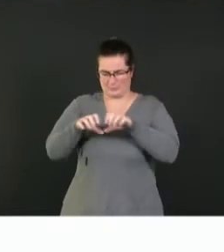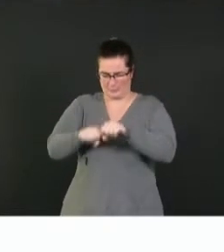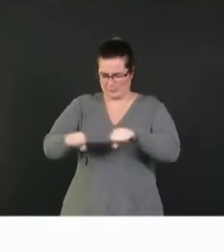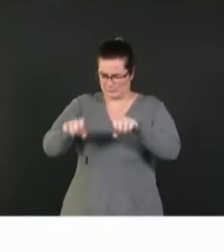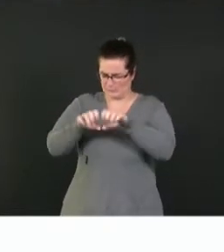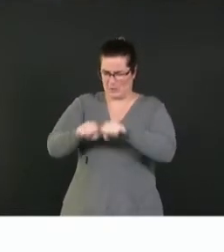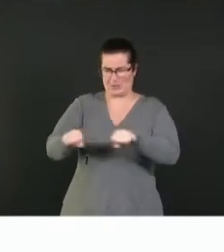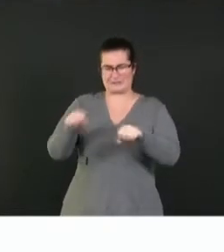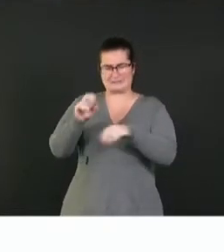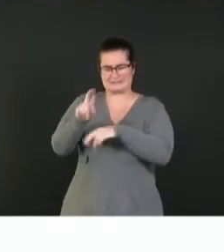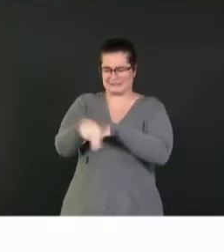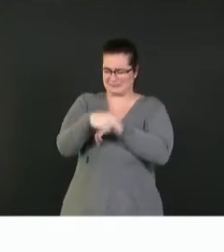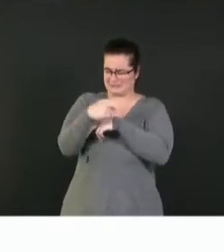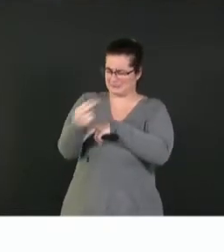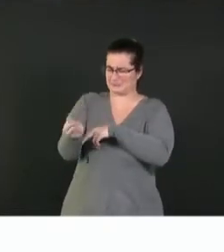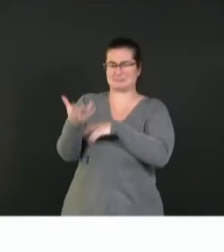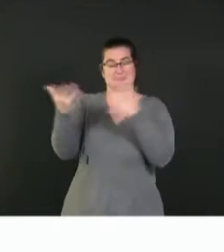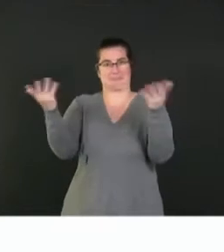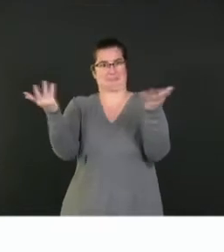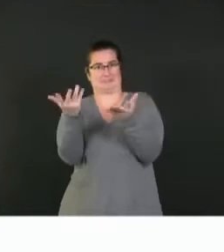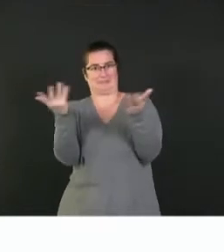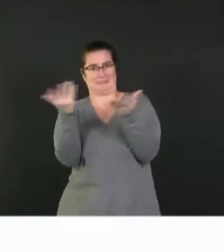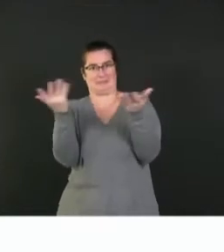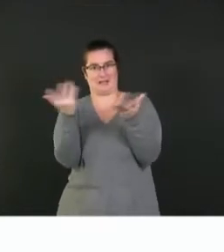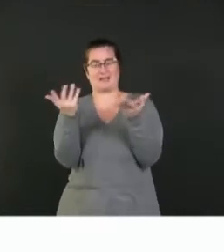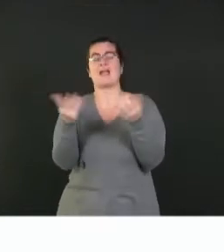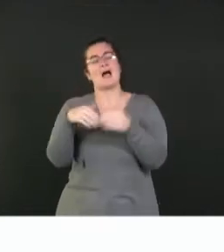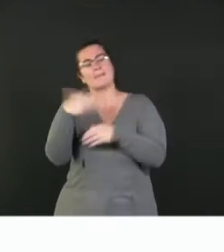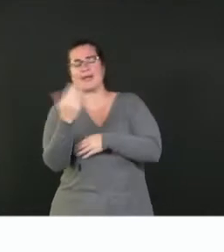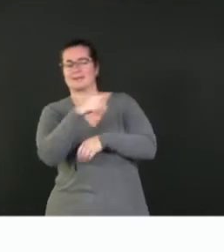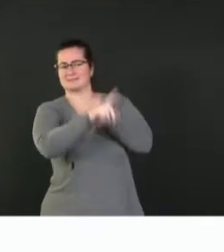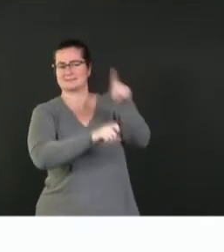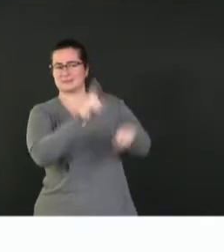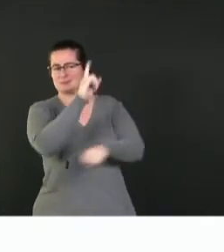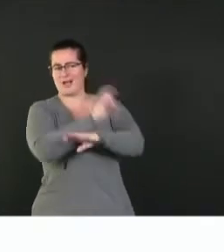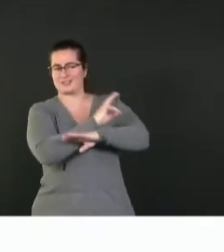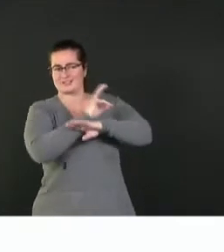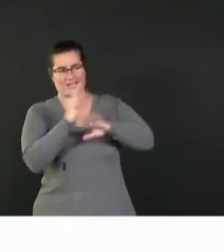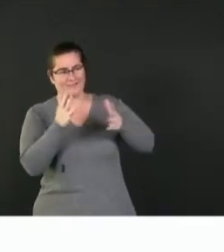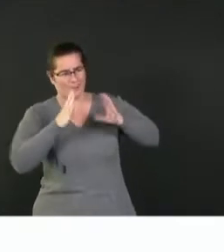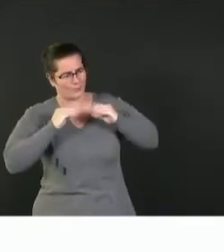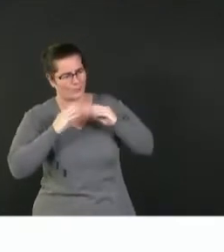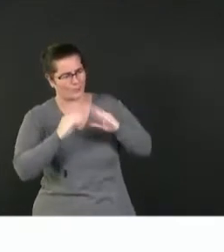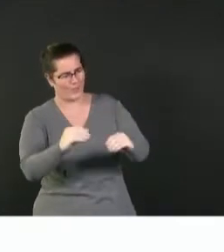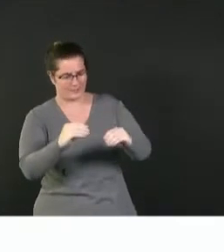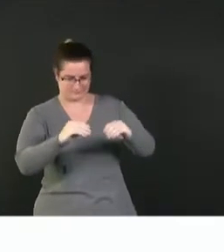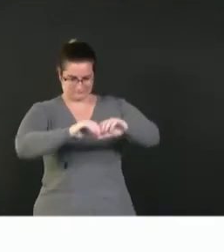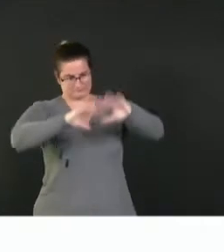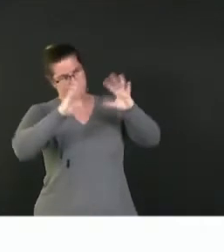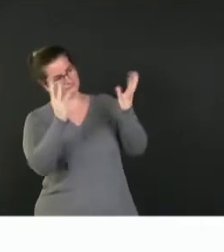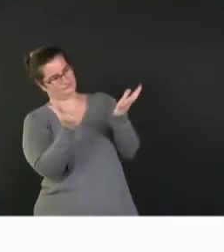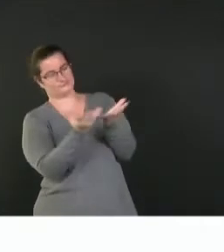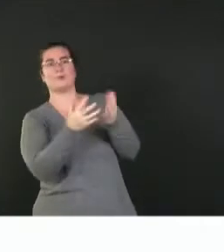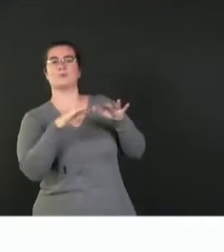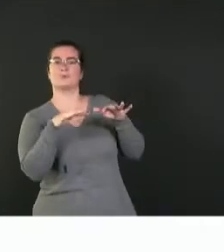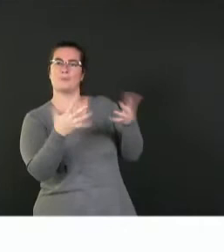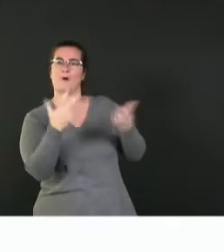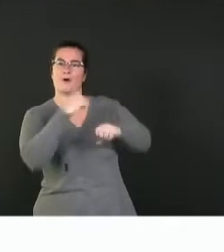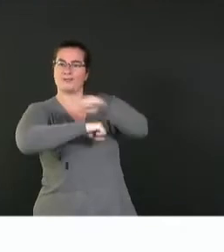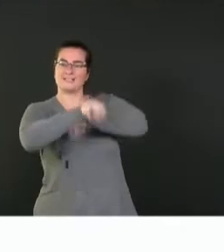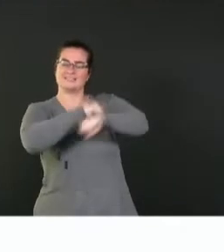dire, cette idée? Ensuite, justement, on ira voir du côté des architectes comment concrètement, sur le terrain, ils pensent et conçoivent.